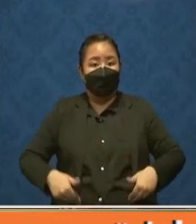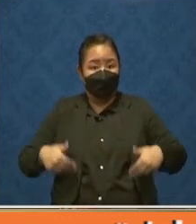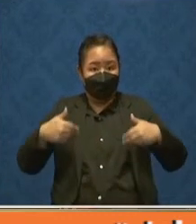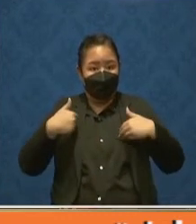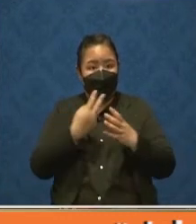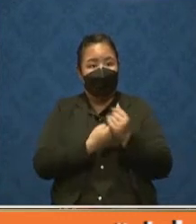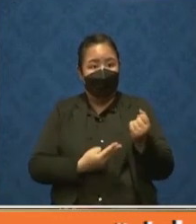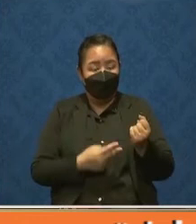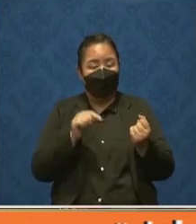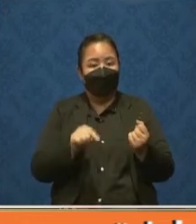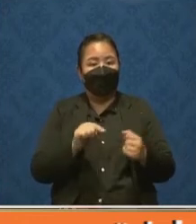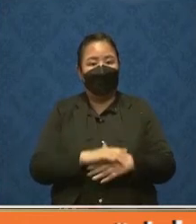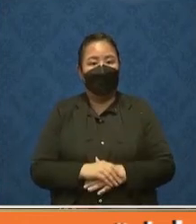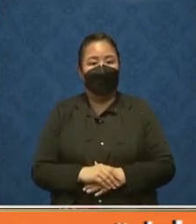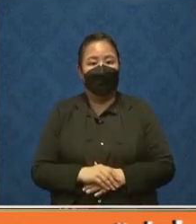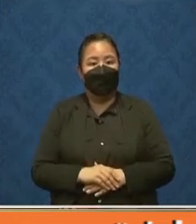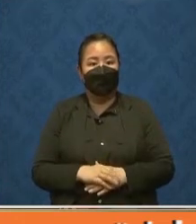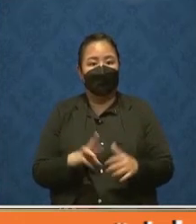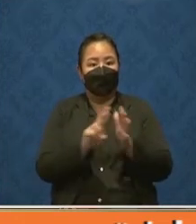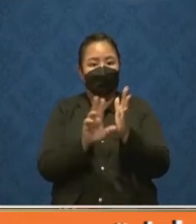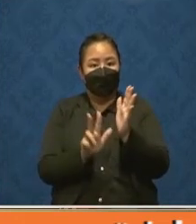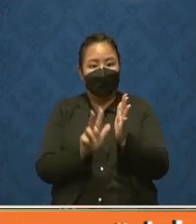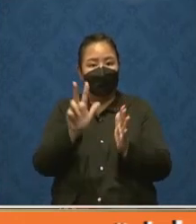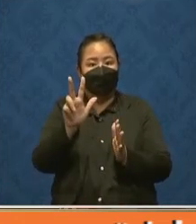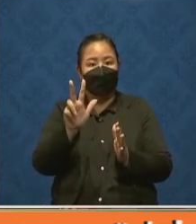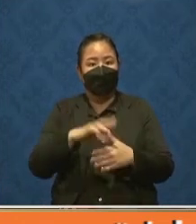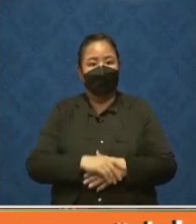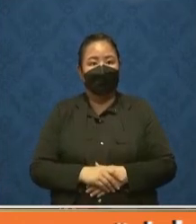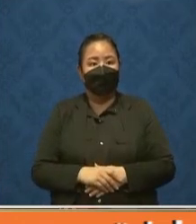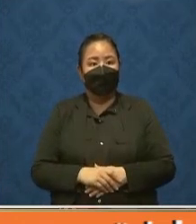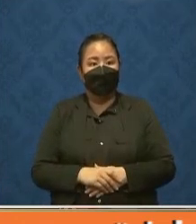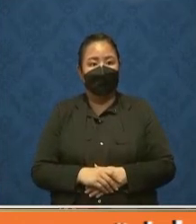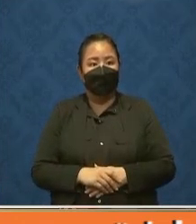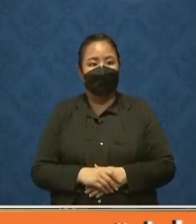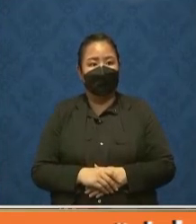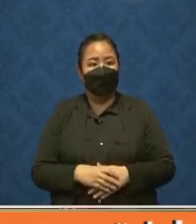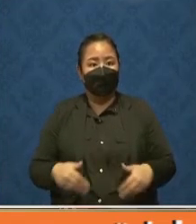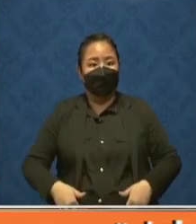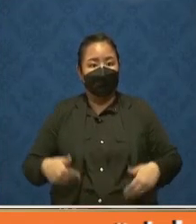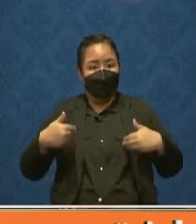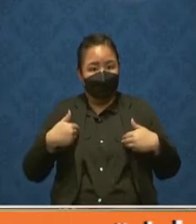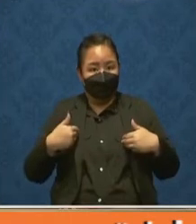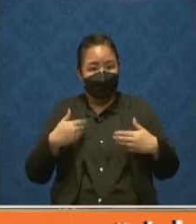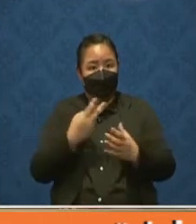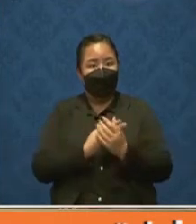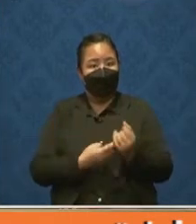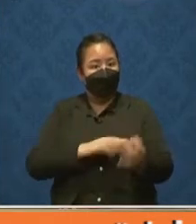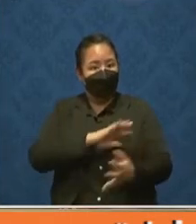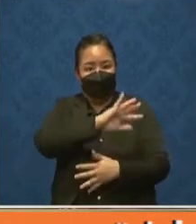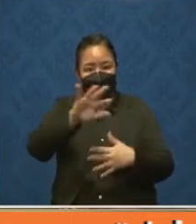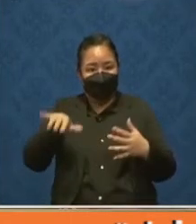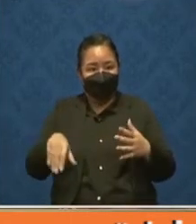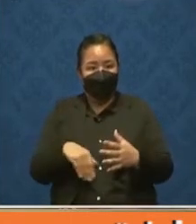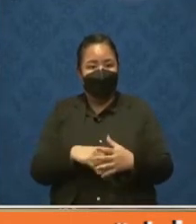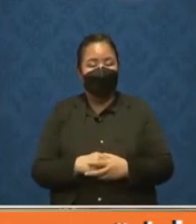ของคู่รักเพศเดียวกันระบบที่3ของท่านอิสระเนี่ยนะครับคือการเป็นคู่ชีวิตของบุคคลทุกค